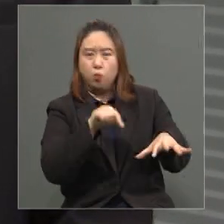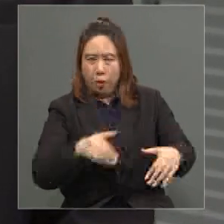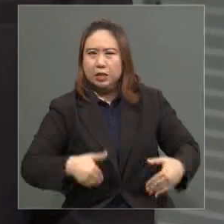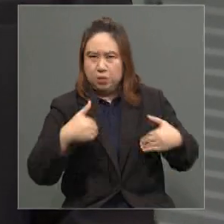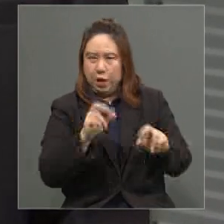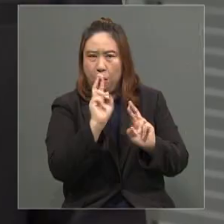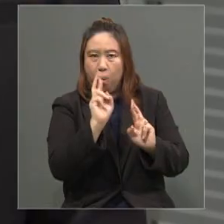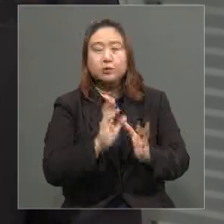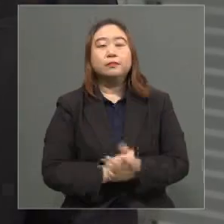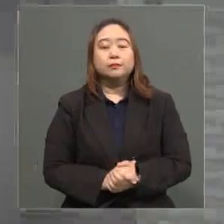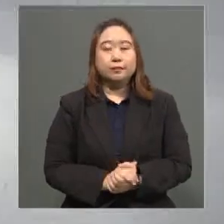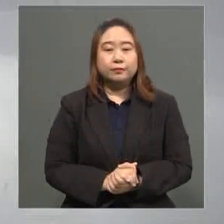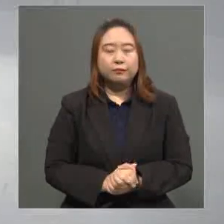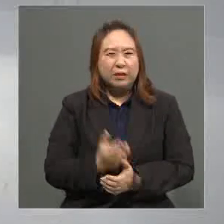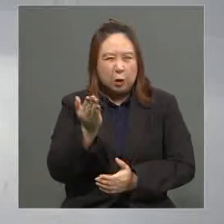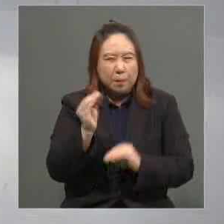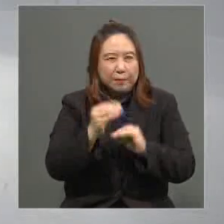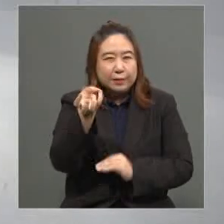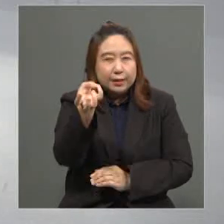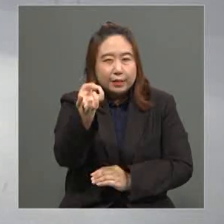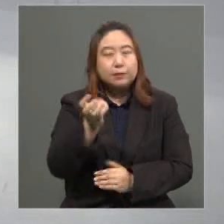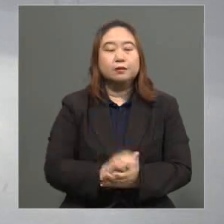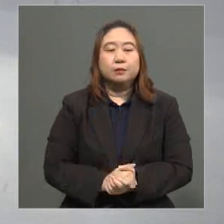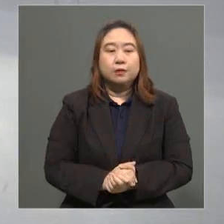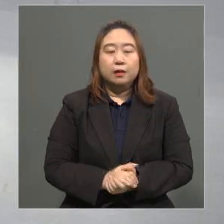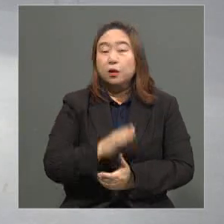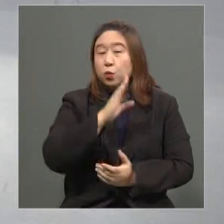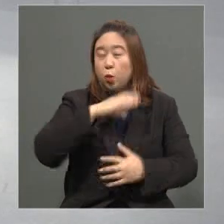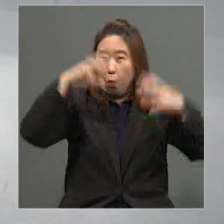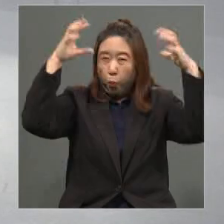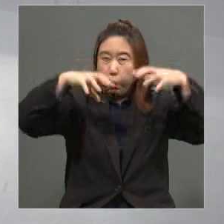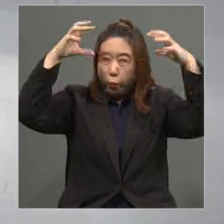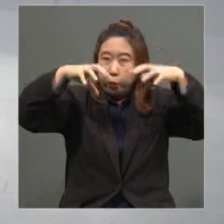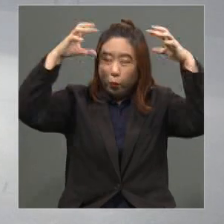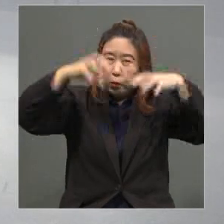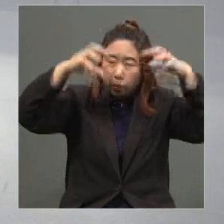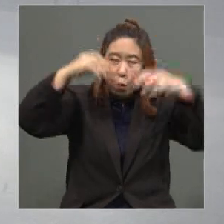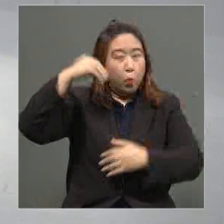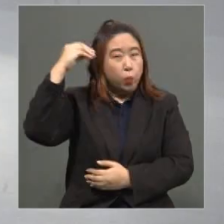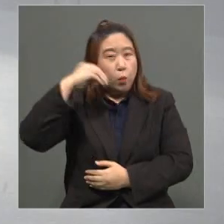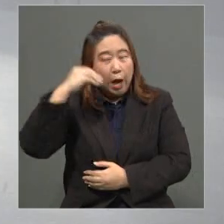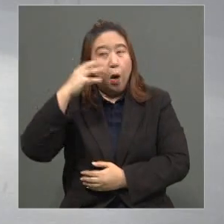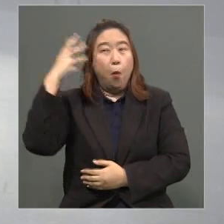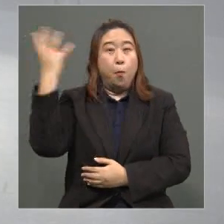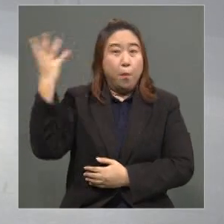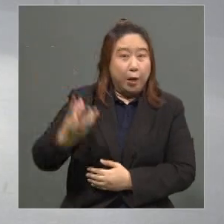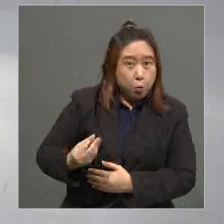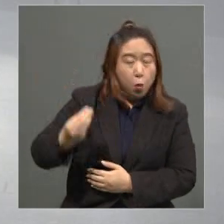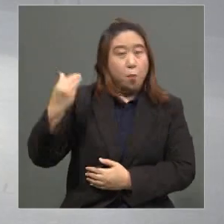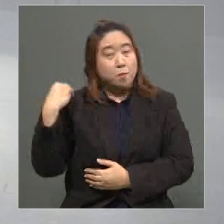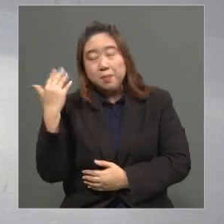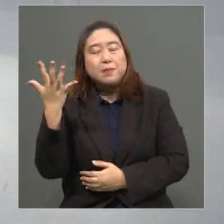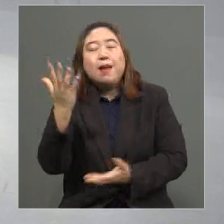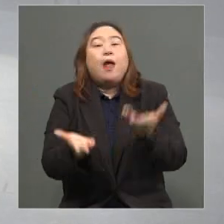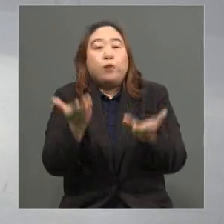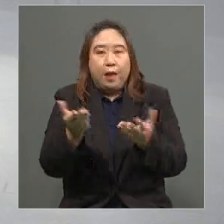ี้เขออีกน ทุกครั้งทมีฝนตก มรสุมจะเป็นฤน